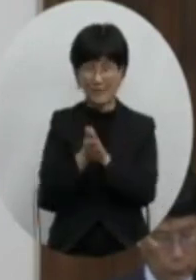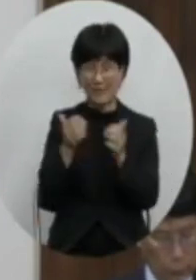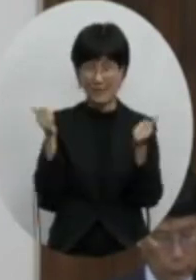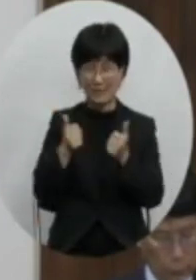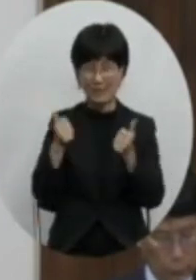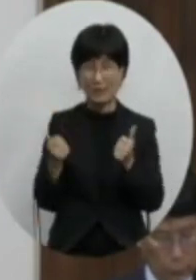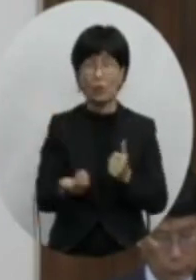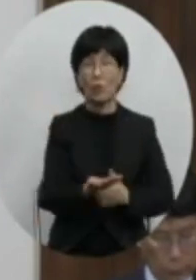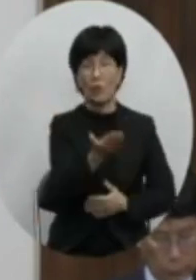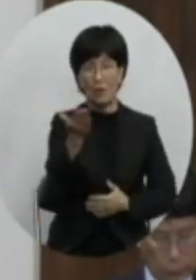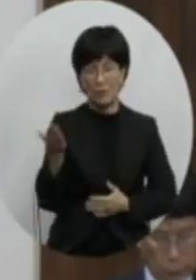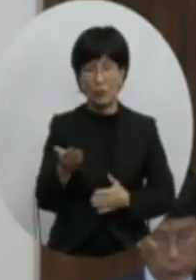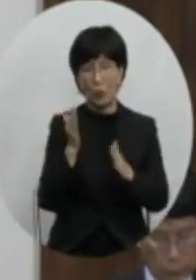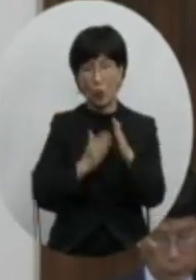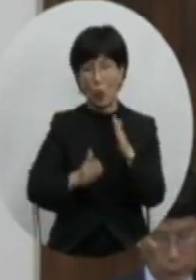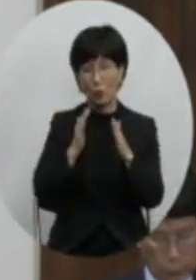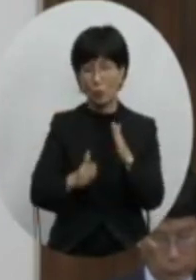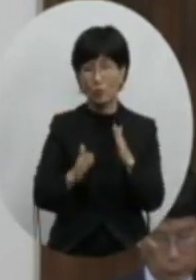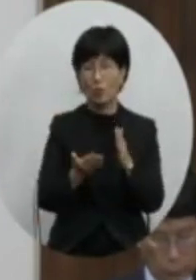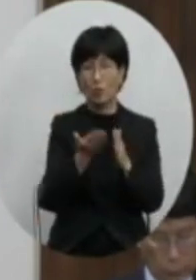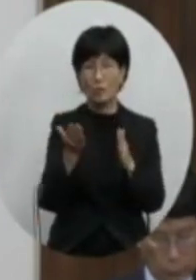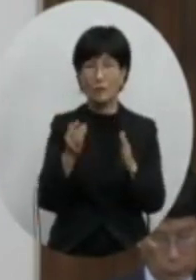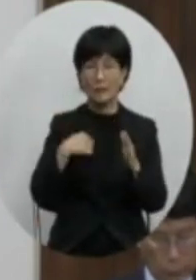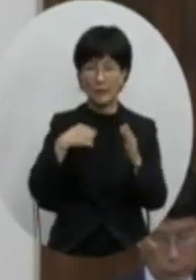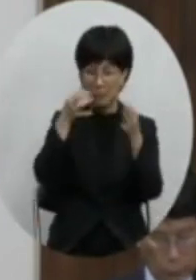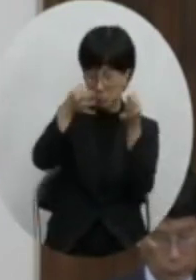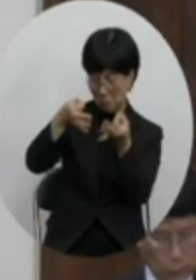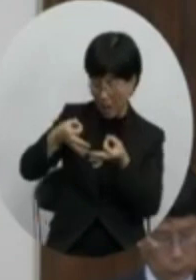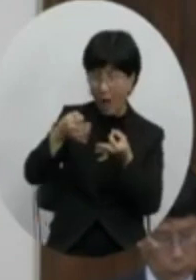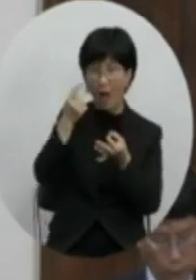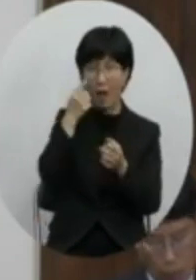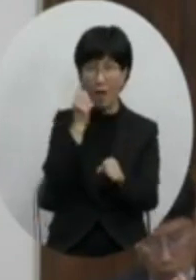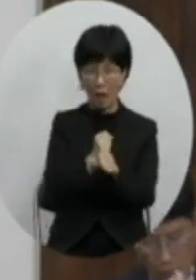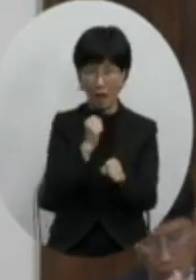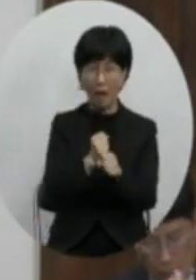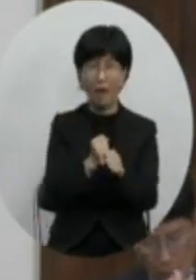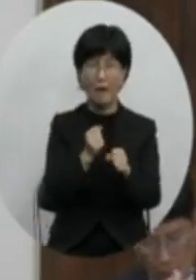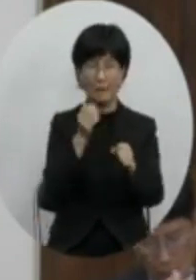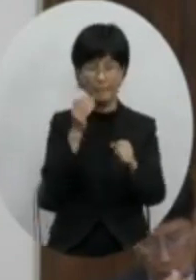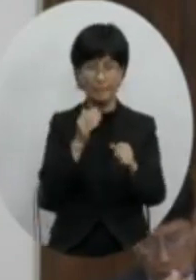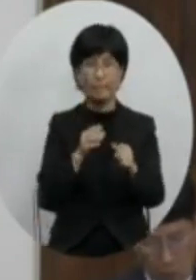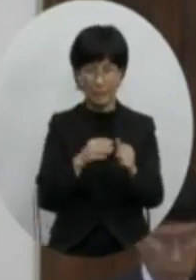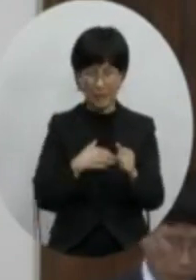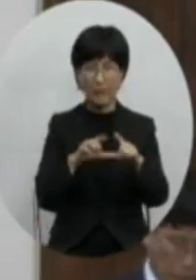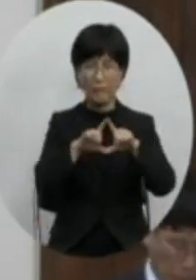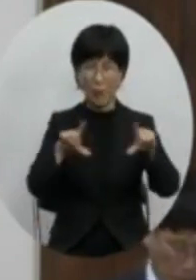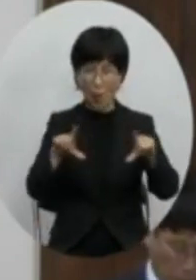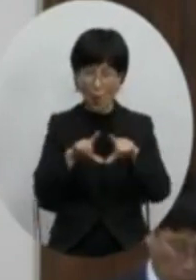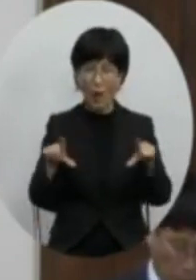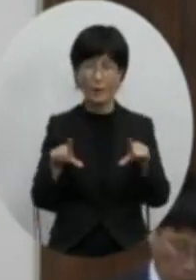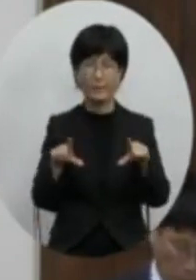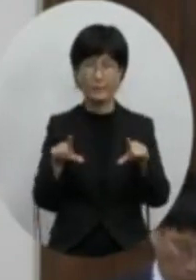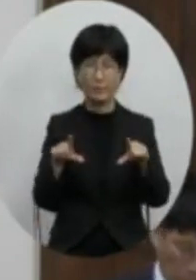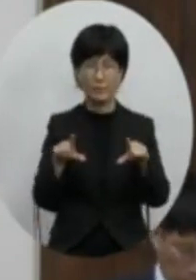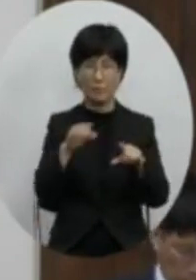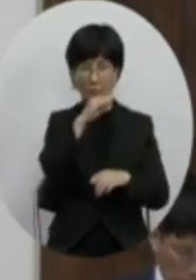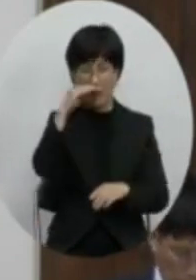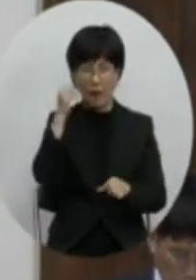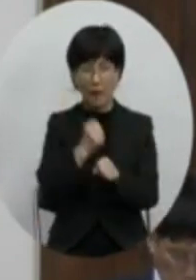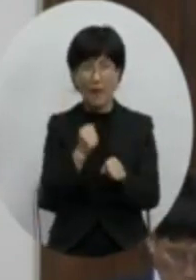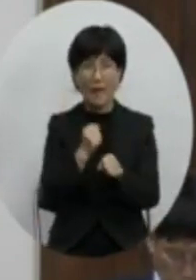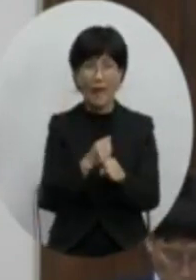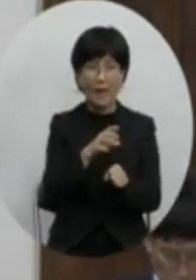공직자 여러분께서는 항상 자신을 돌아보고 객관적이고 공정한 자세로 오직 선공 후사의